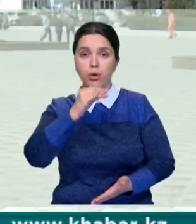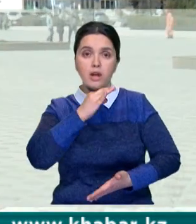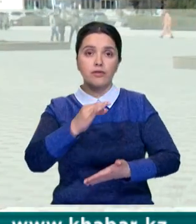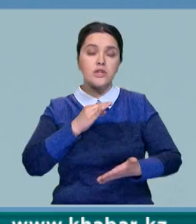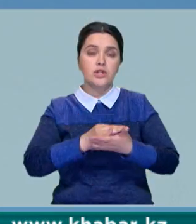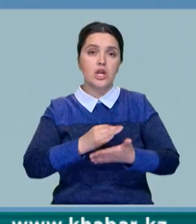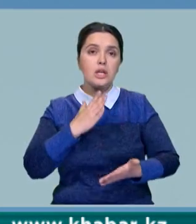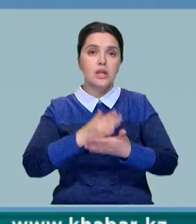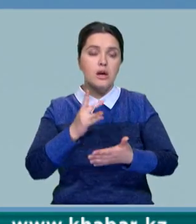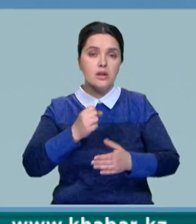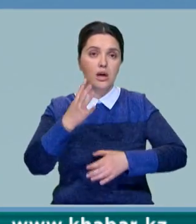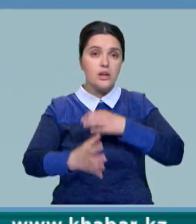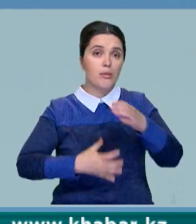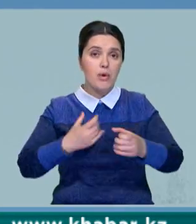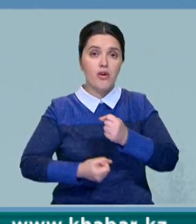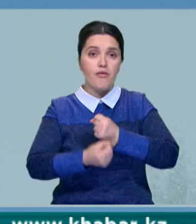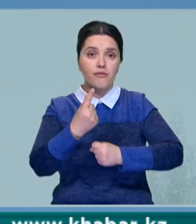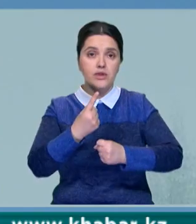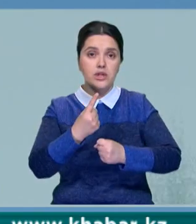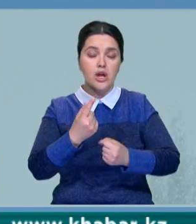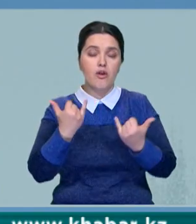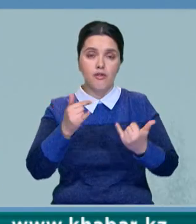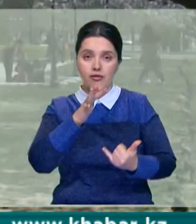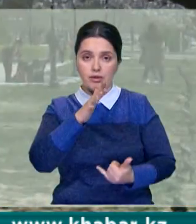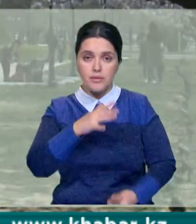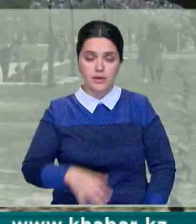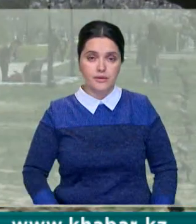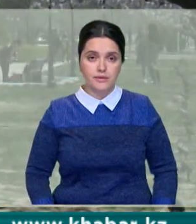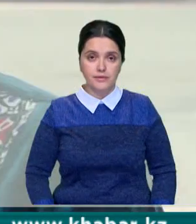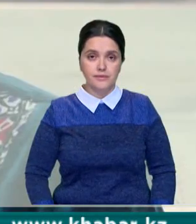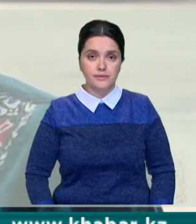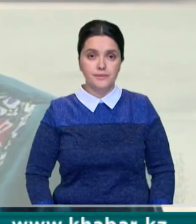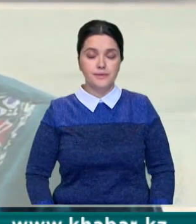способна отвечать на глобальные вызовы современности.